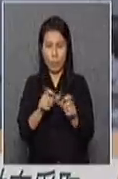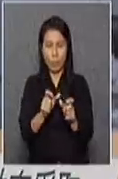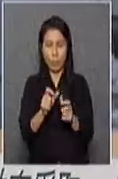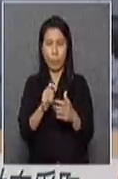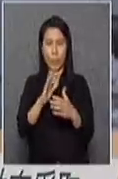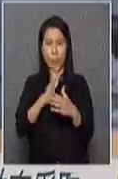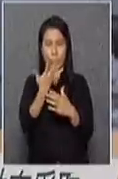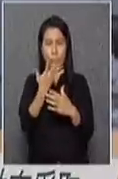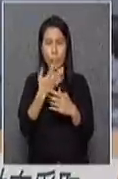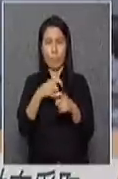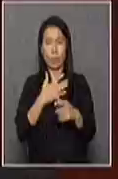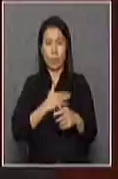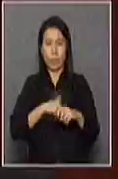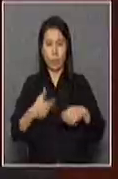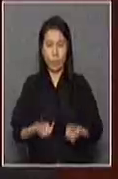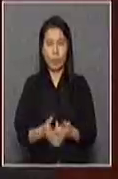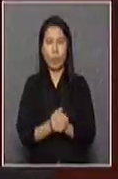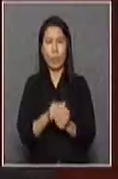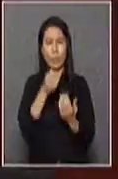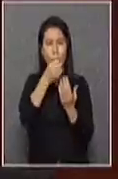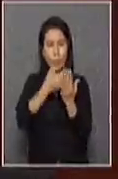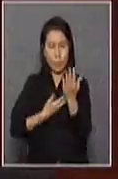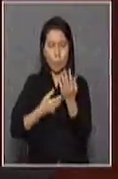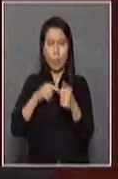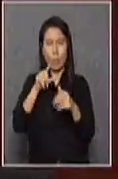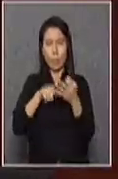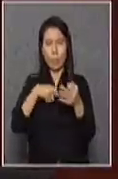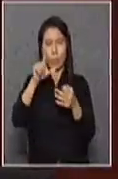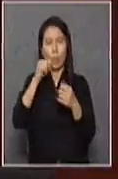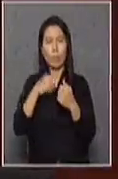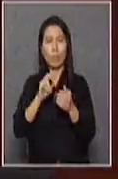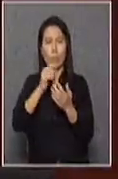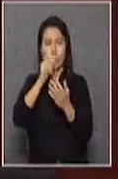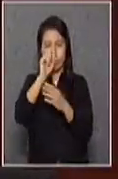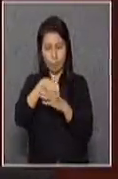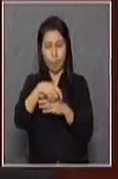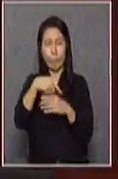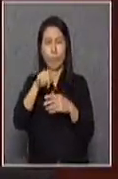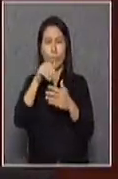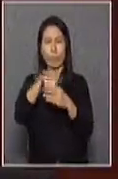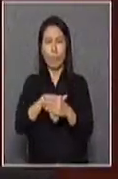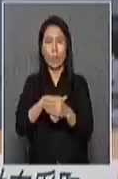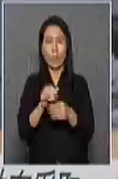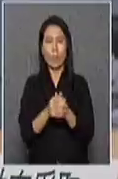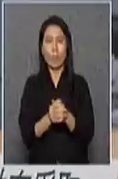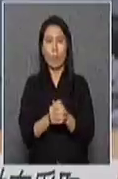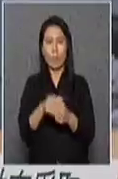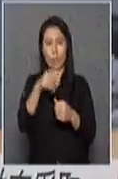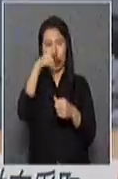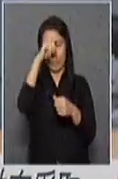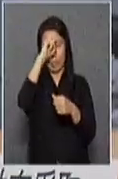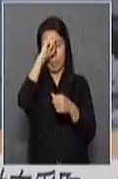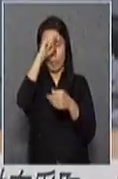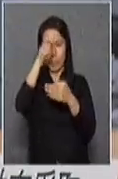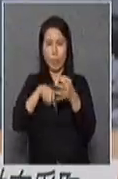5個月的預算開支。 現在各位提出的待決議題是梁國雄議員動議的修正案，予以通過，現在付諸表決。梁國雄議員要求記名表